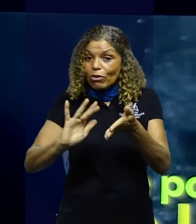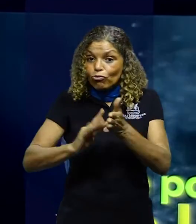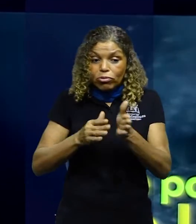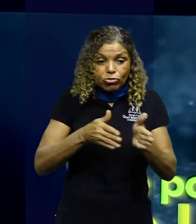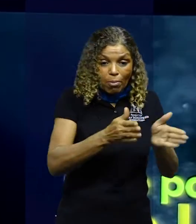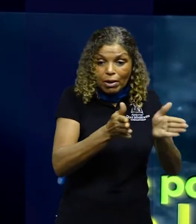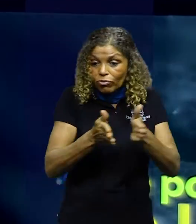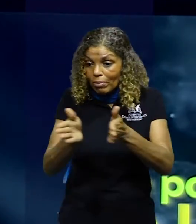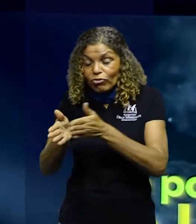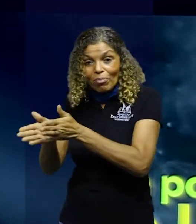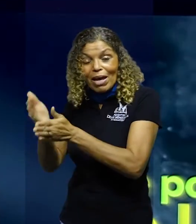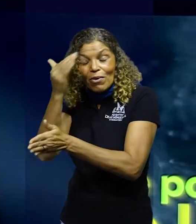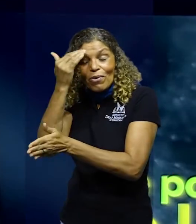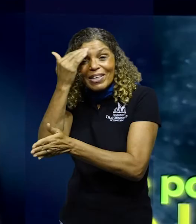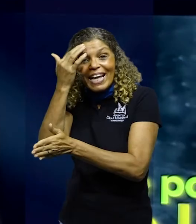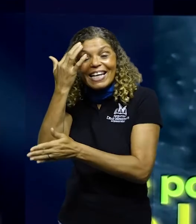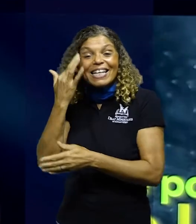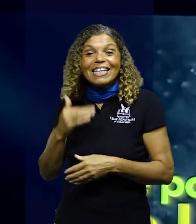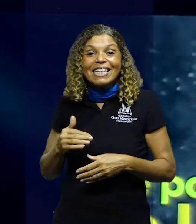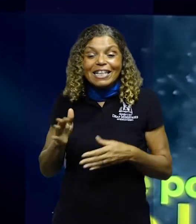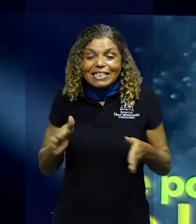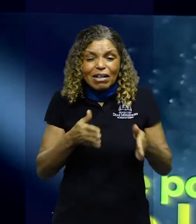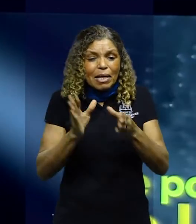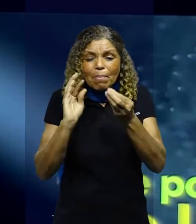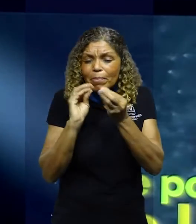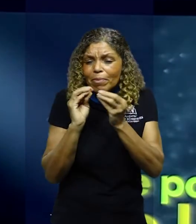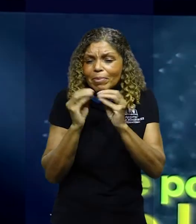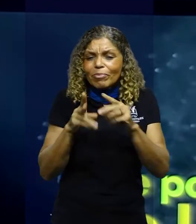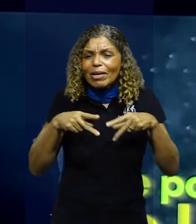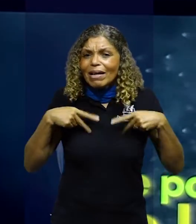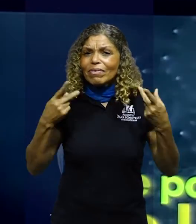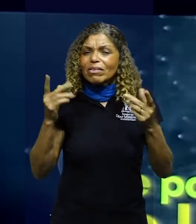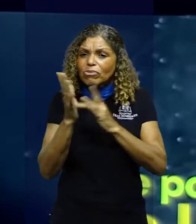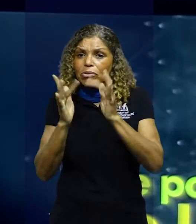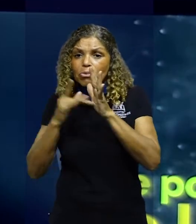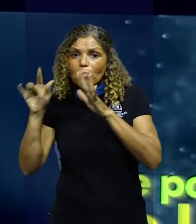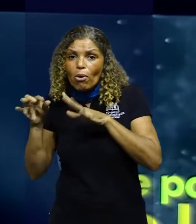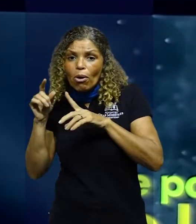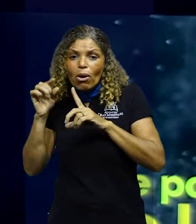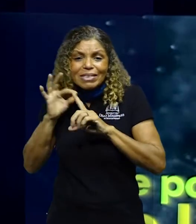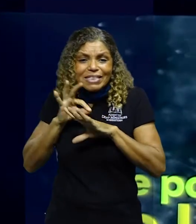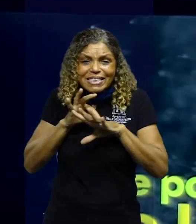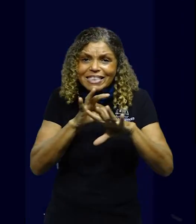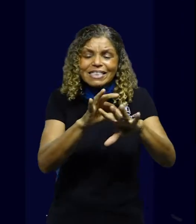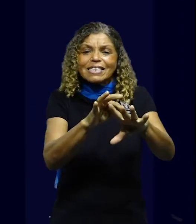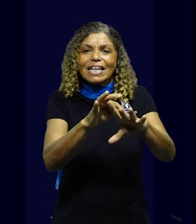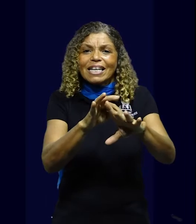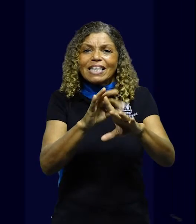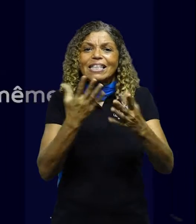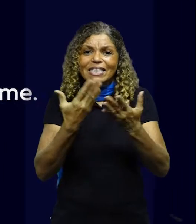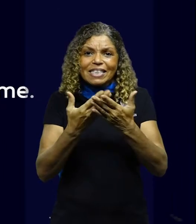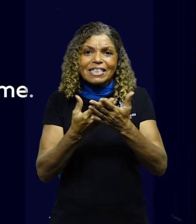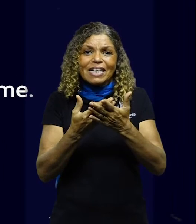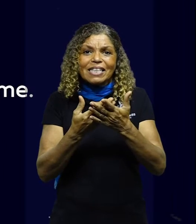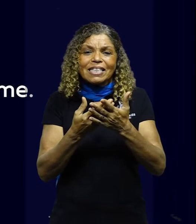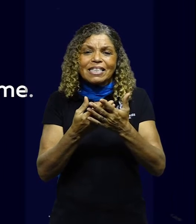chemins, les sentiers, les dédales de la vie, et il peut nous guider et nous orienter. Être